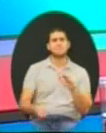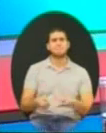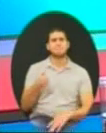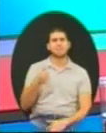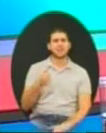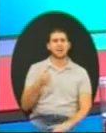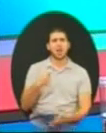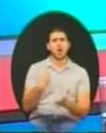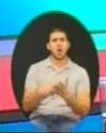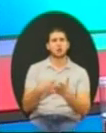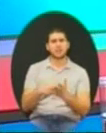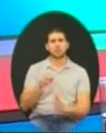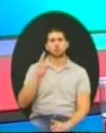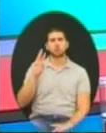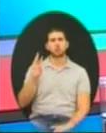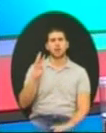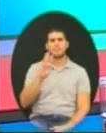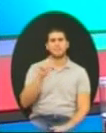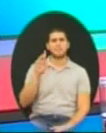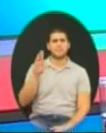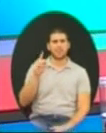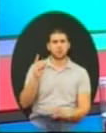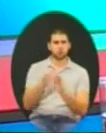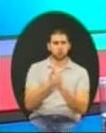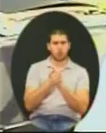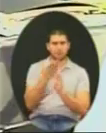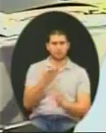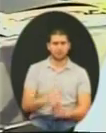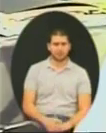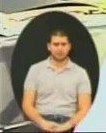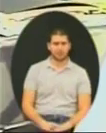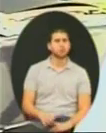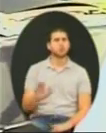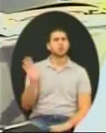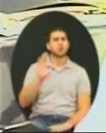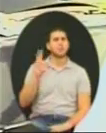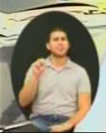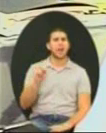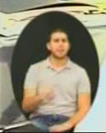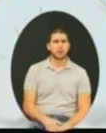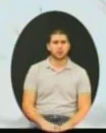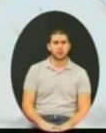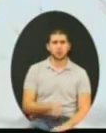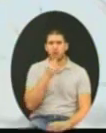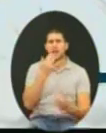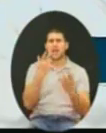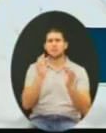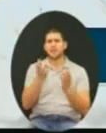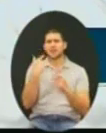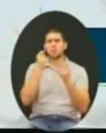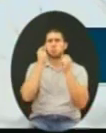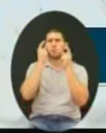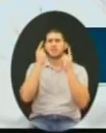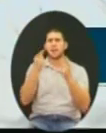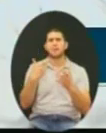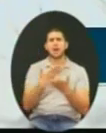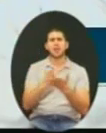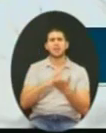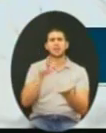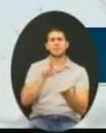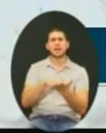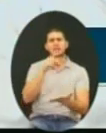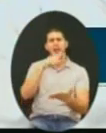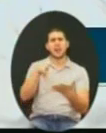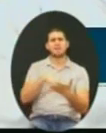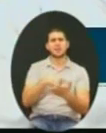מנכ"ל האוצר, שי באבד. שלום לך. שלום לך, אמה. עד כמה היית מופתע מהחלטת בגץ לבטל